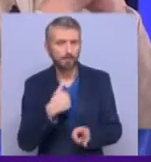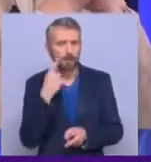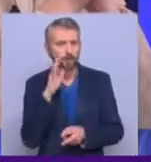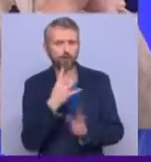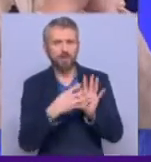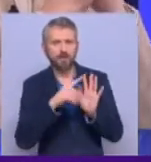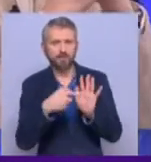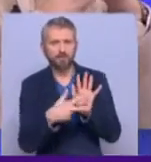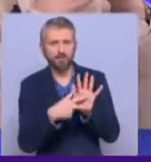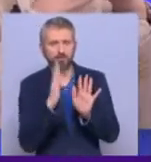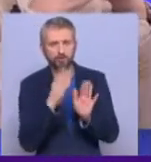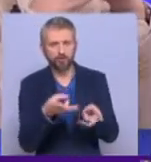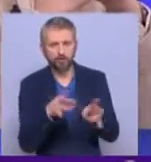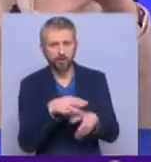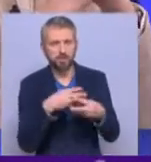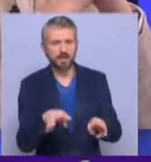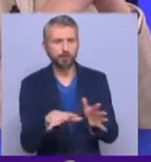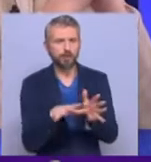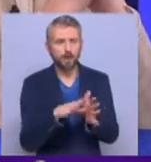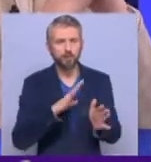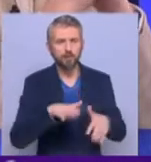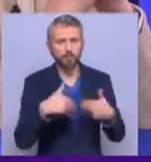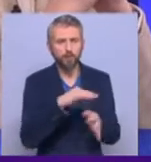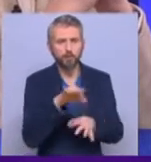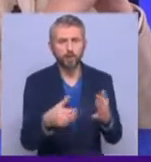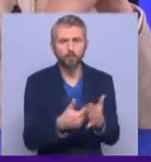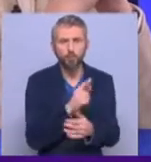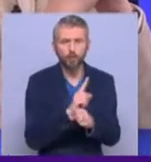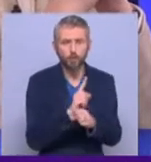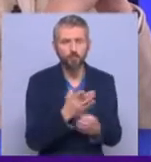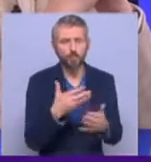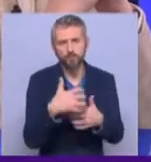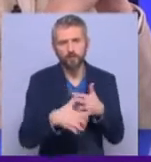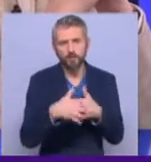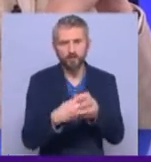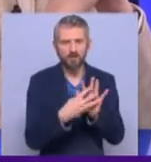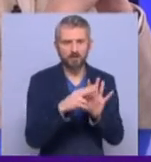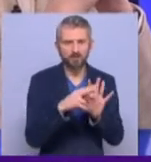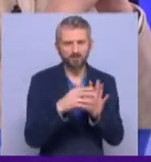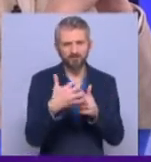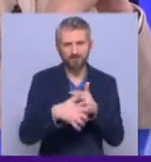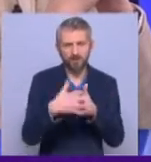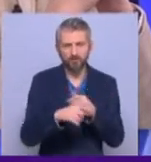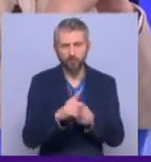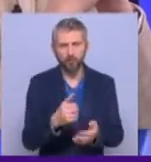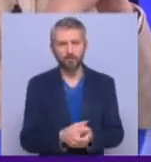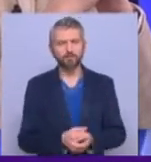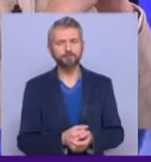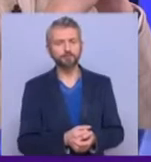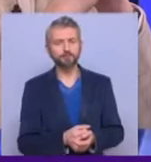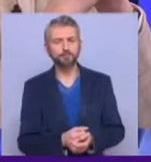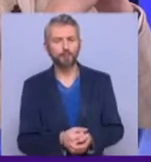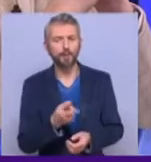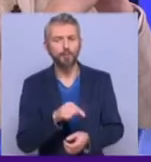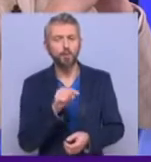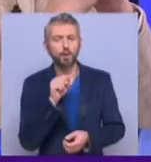9,8 залишиться. Там же Міністерство енергетики запропонувало проект нових норм, які десь посередині між 9,8 і 3,3. Тому